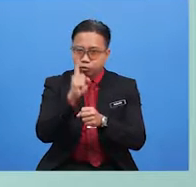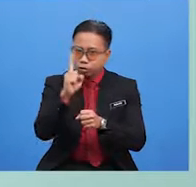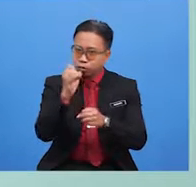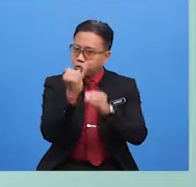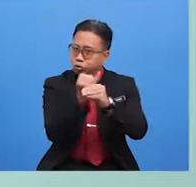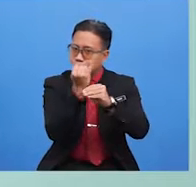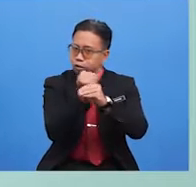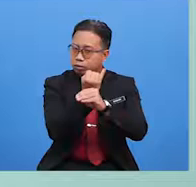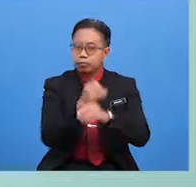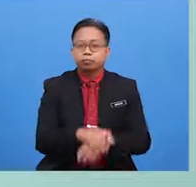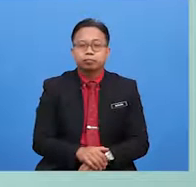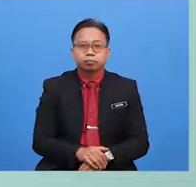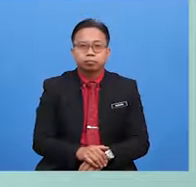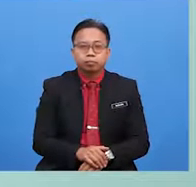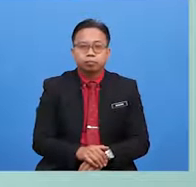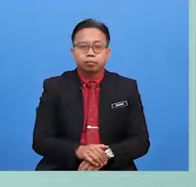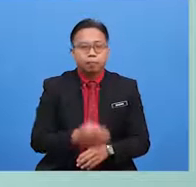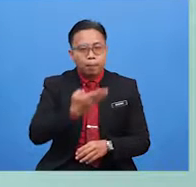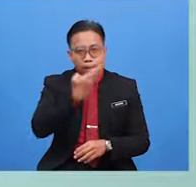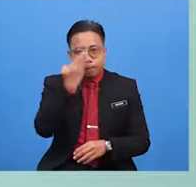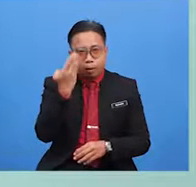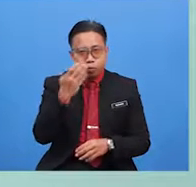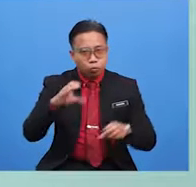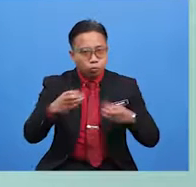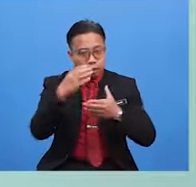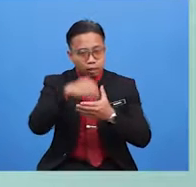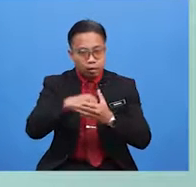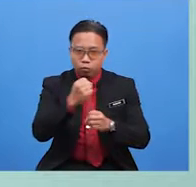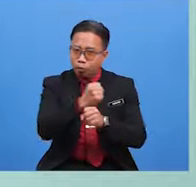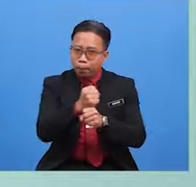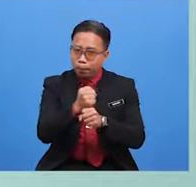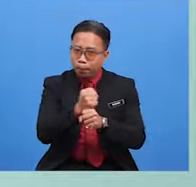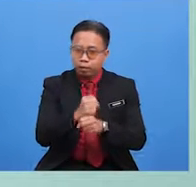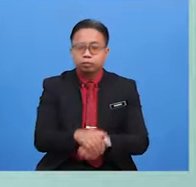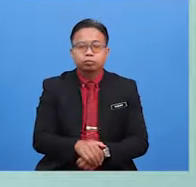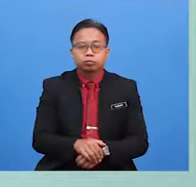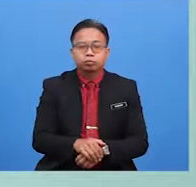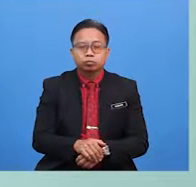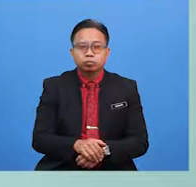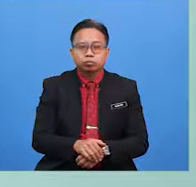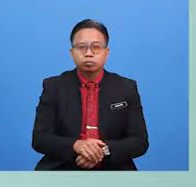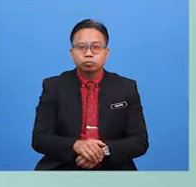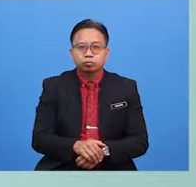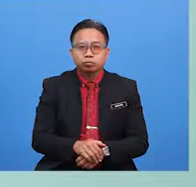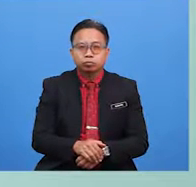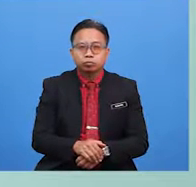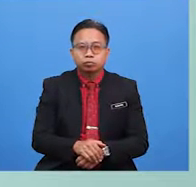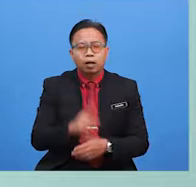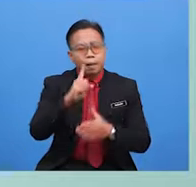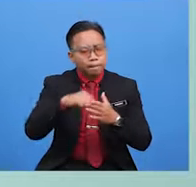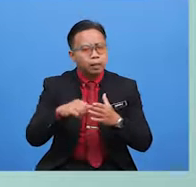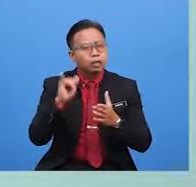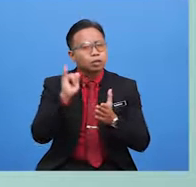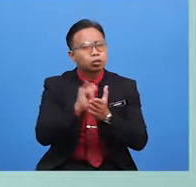jirin. Dan begitu juga dengan bau yang dihasilkan kopi, juga merupakan jirin. Apakah itu